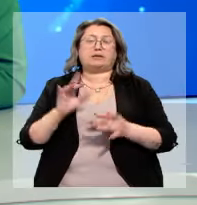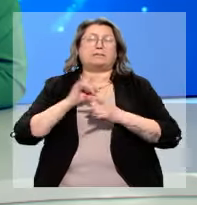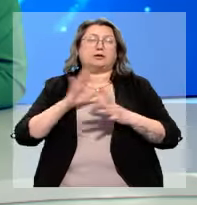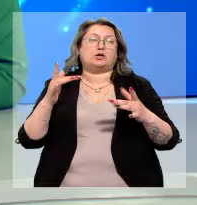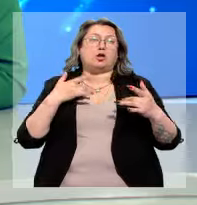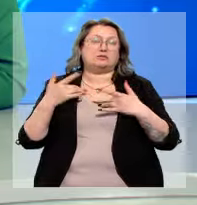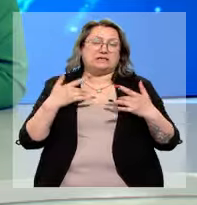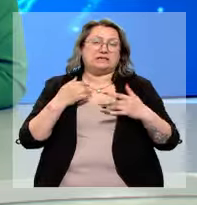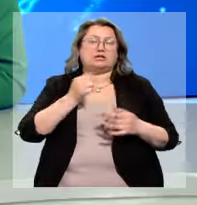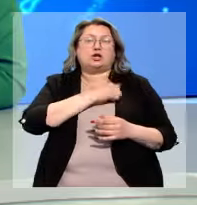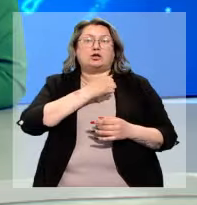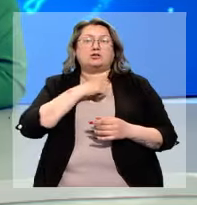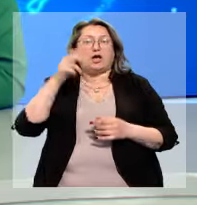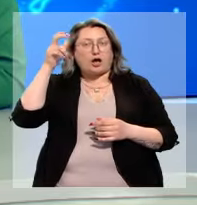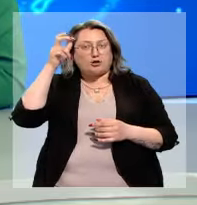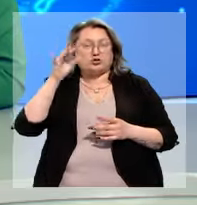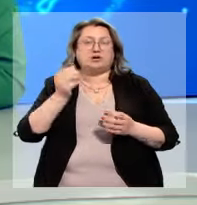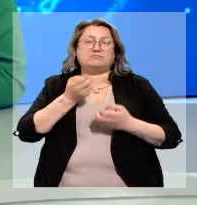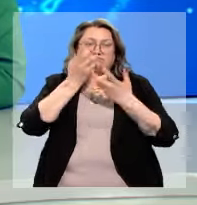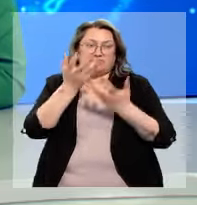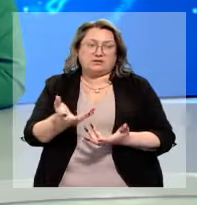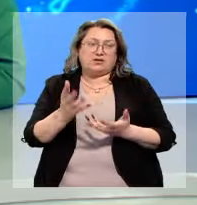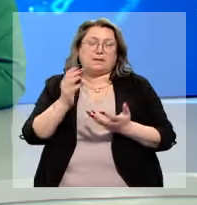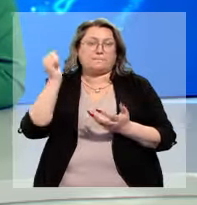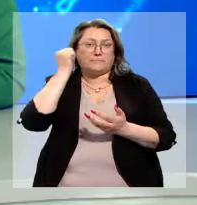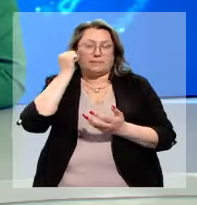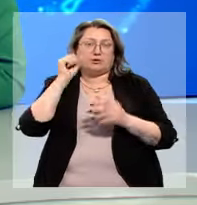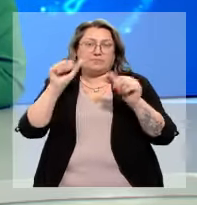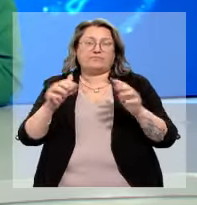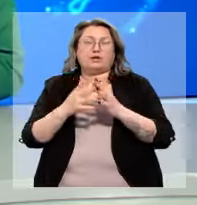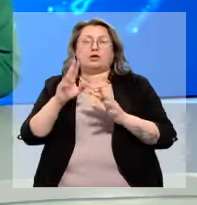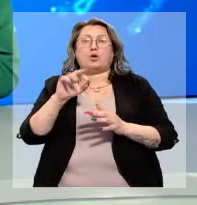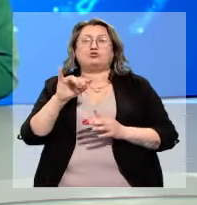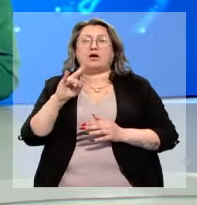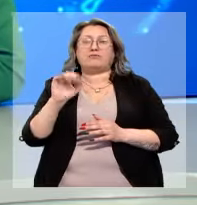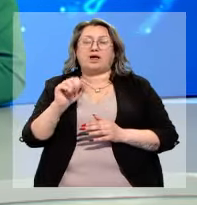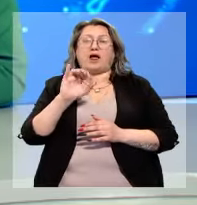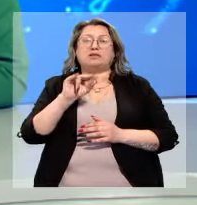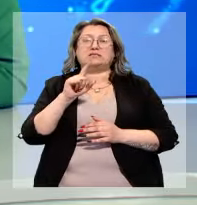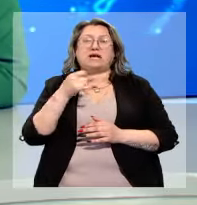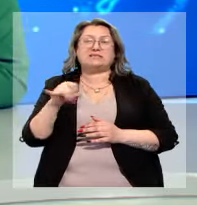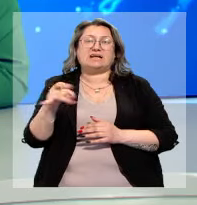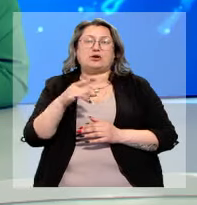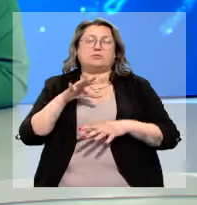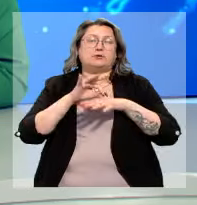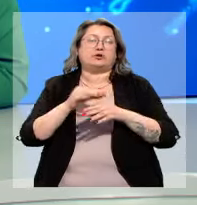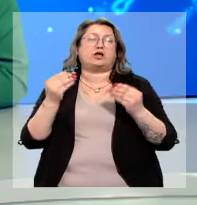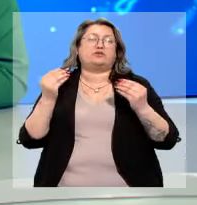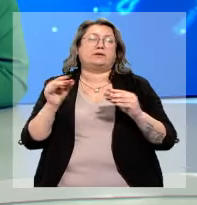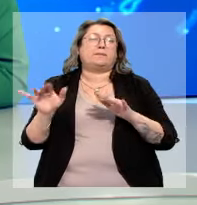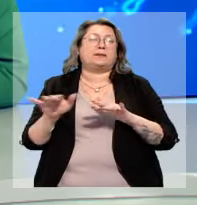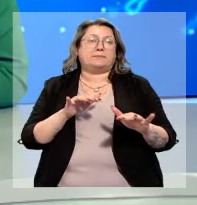Праздничный концерт, солдатская каша и возложение цветов к мемориалу. В селе Докучаевка Алтынсаринского района состоялось